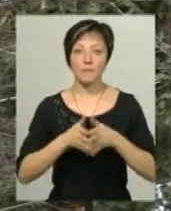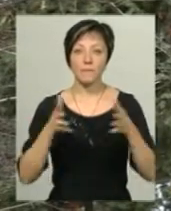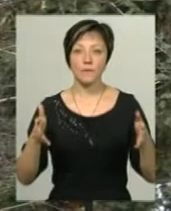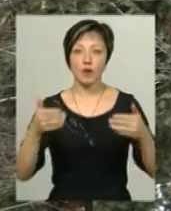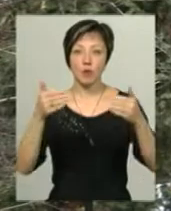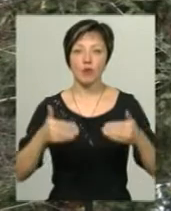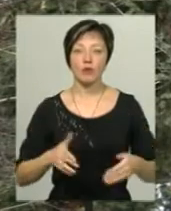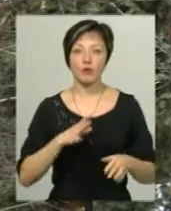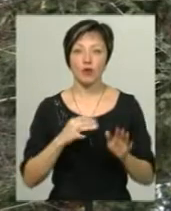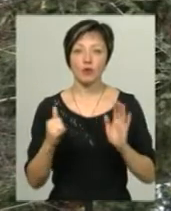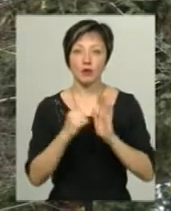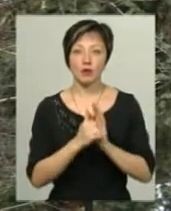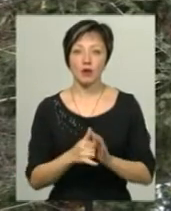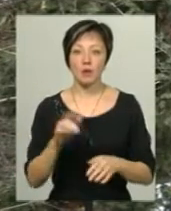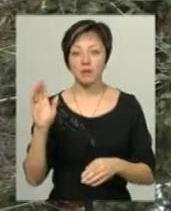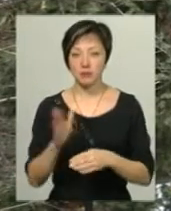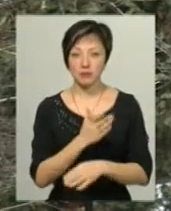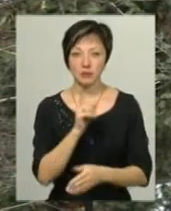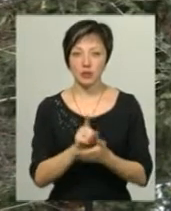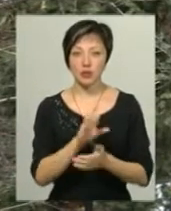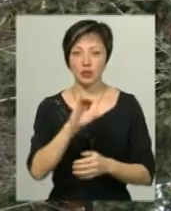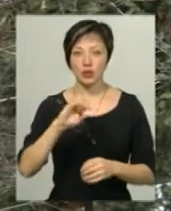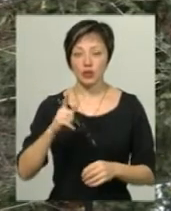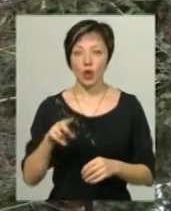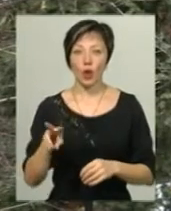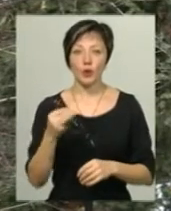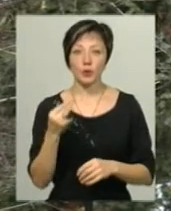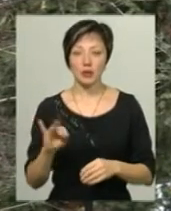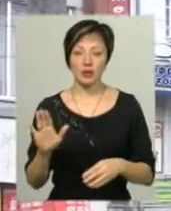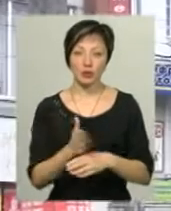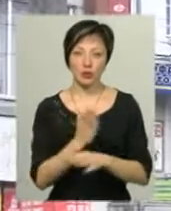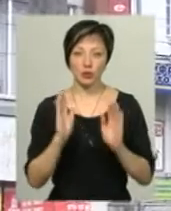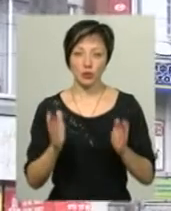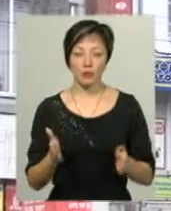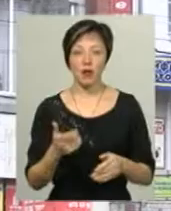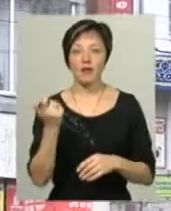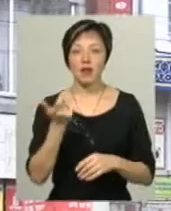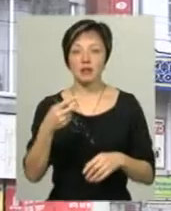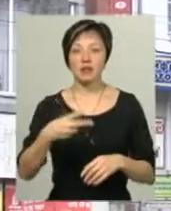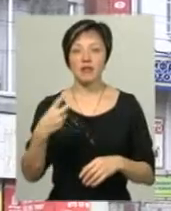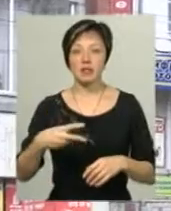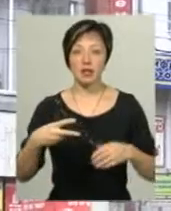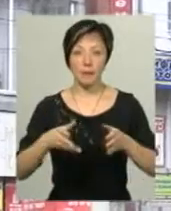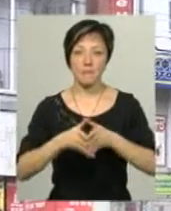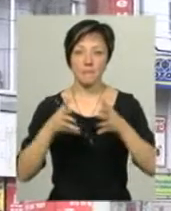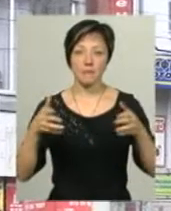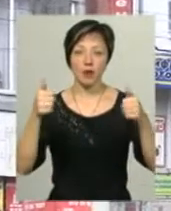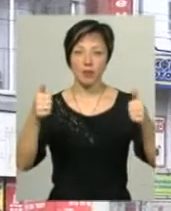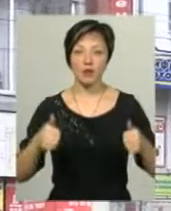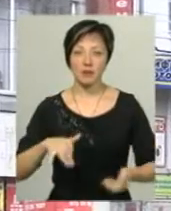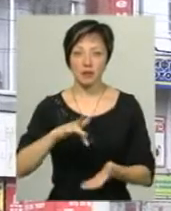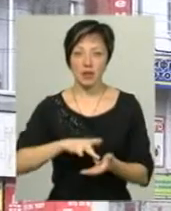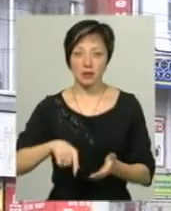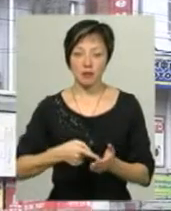які були самовільно встановлені, вони підлягають демонтажу, і протягом січня-лютого ми їх демонтуємо. А от власники 20 бікбордів, розташованих в центрі